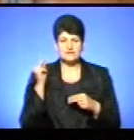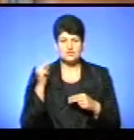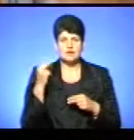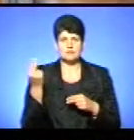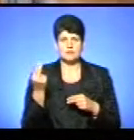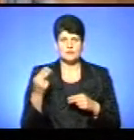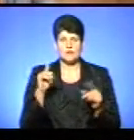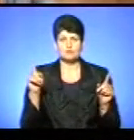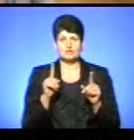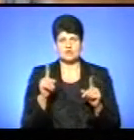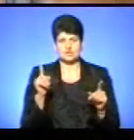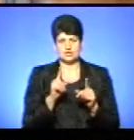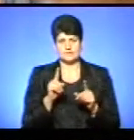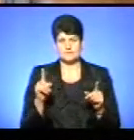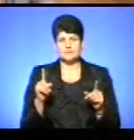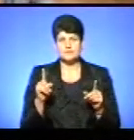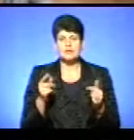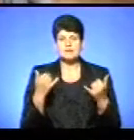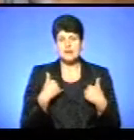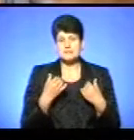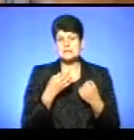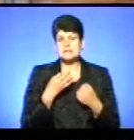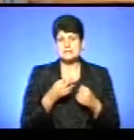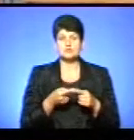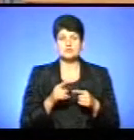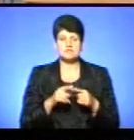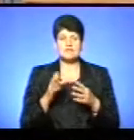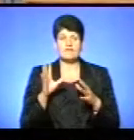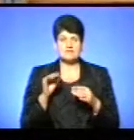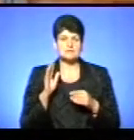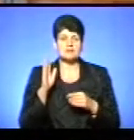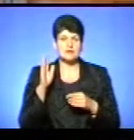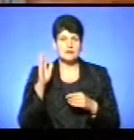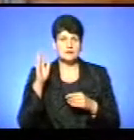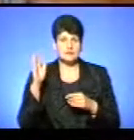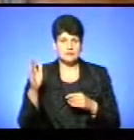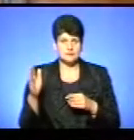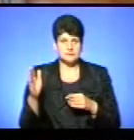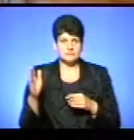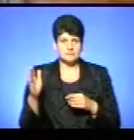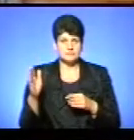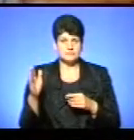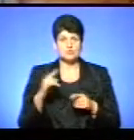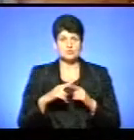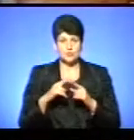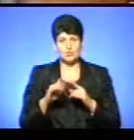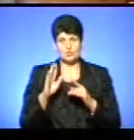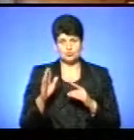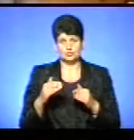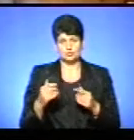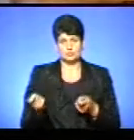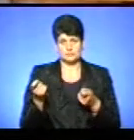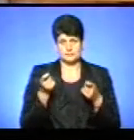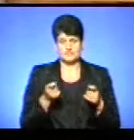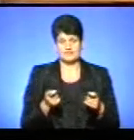мистецтво, музичне мистецтво. Нам сказали, що це все в процесі і скоро вони будуть у нас в